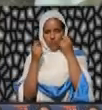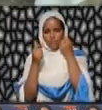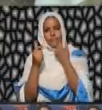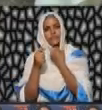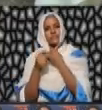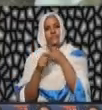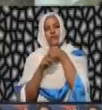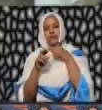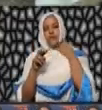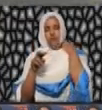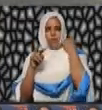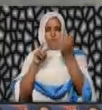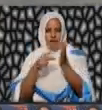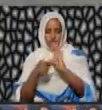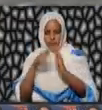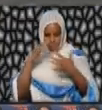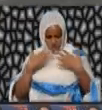ማለትም